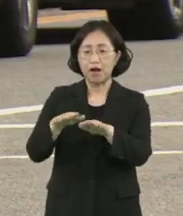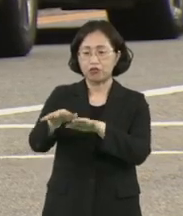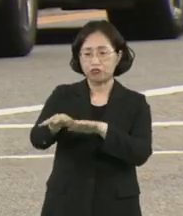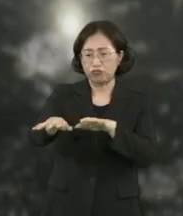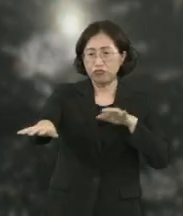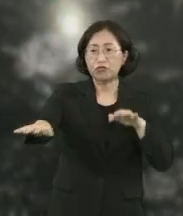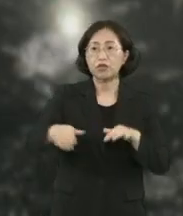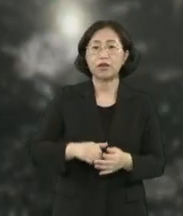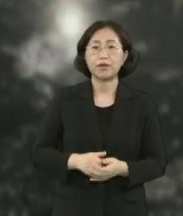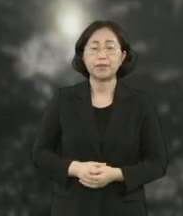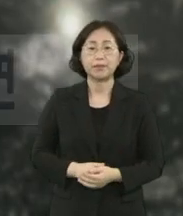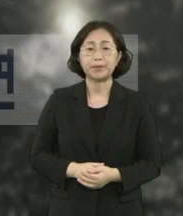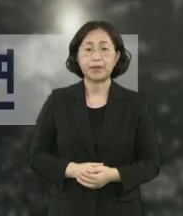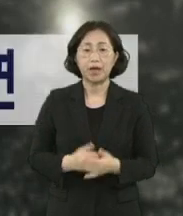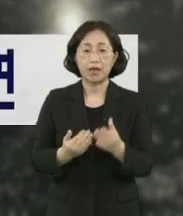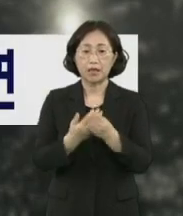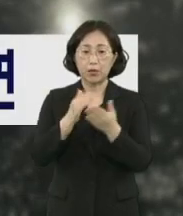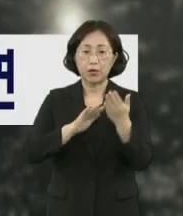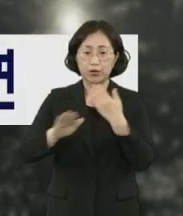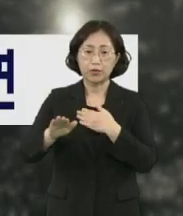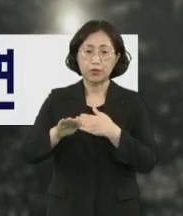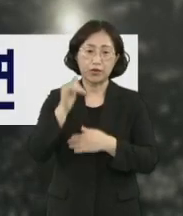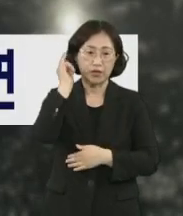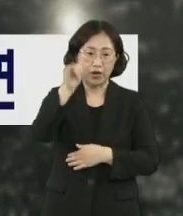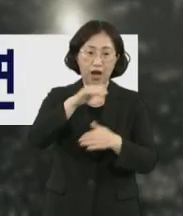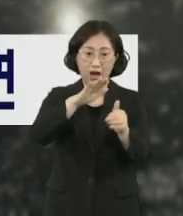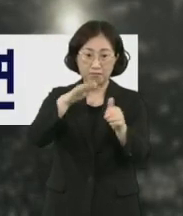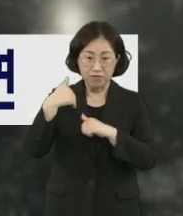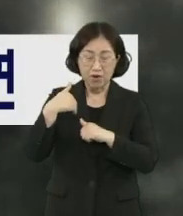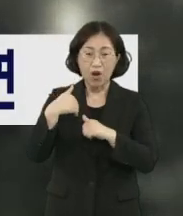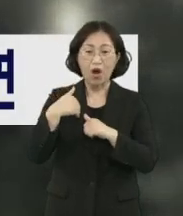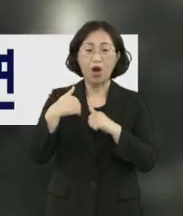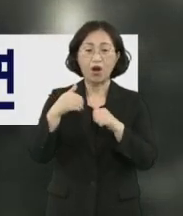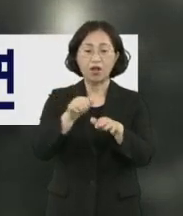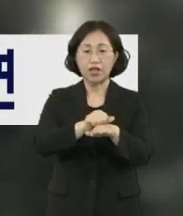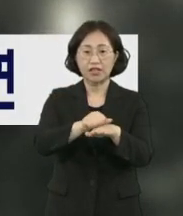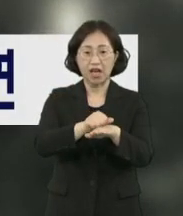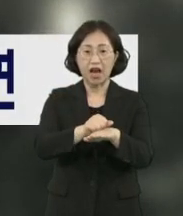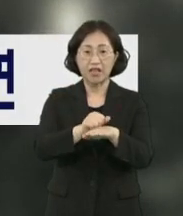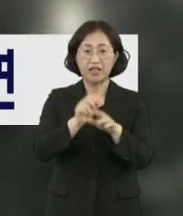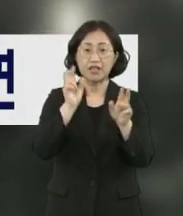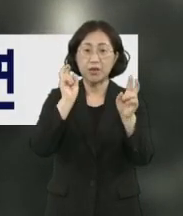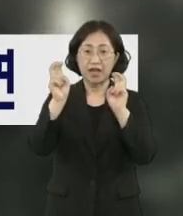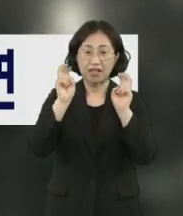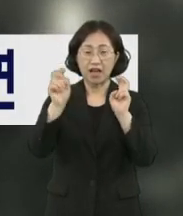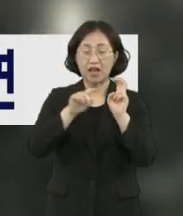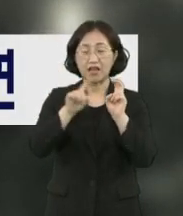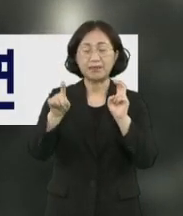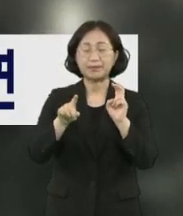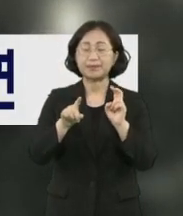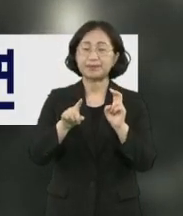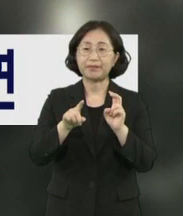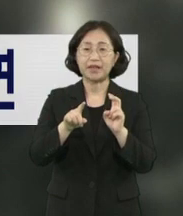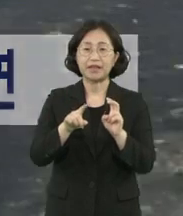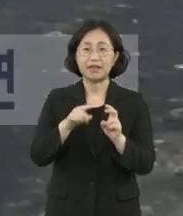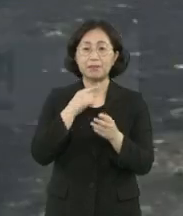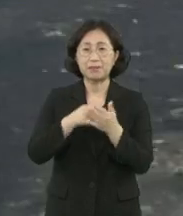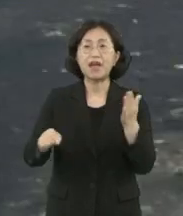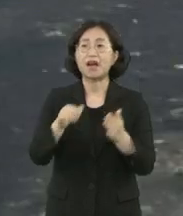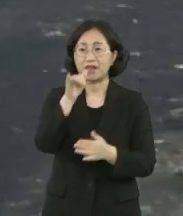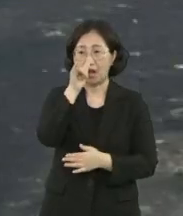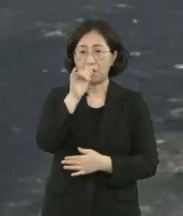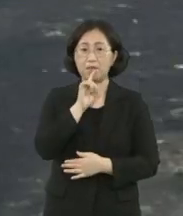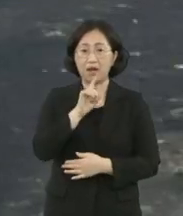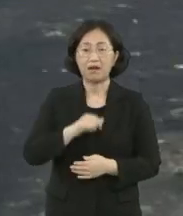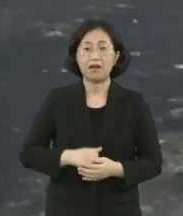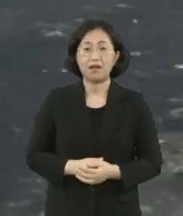변했습니다. 또 이번 사고 이후 출장 세차를 이용하는 아파트들도 늘어나면서 세차업계도 피해를 하소연하고 있습니다.